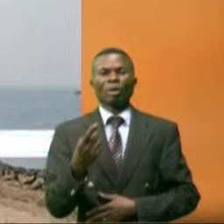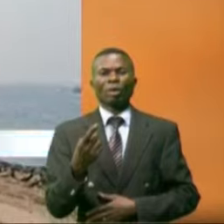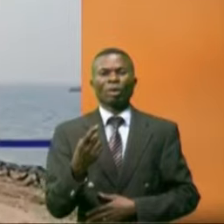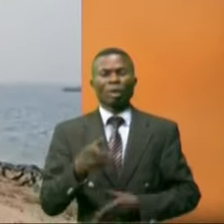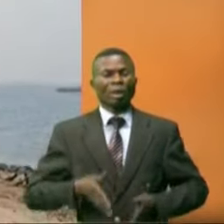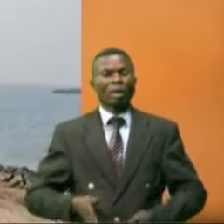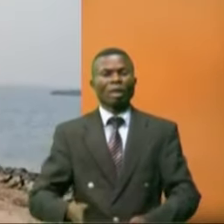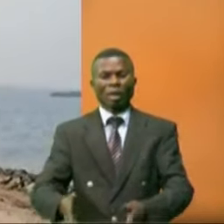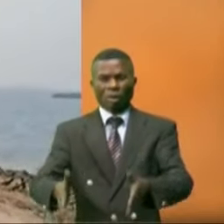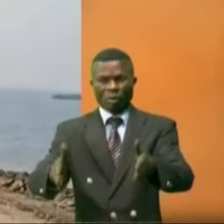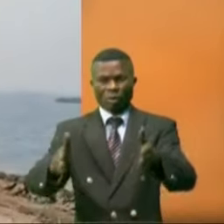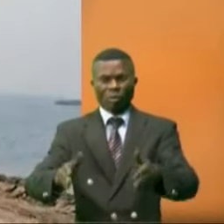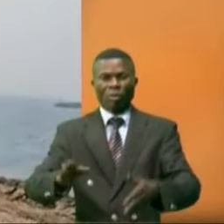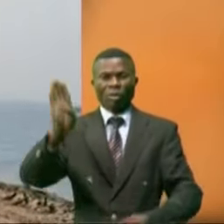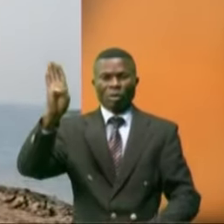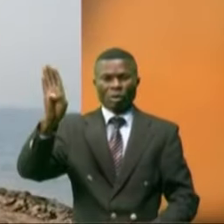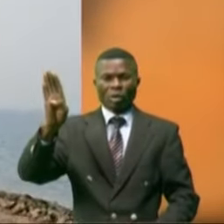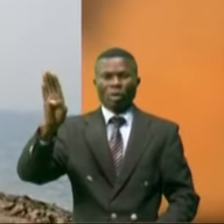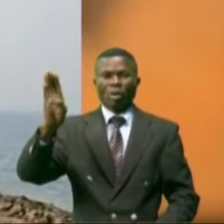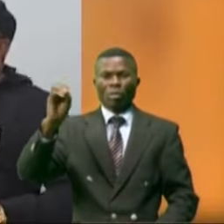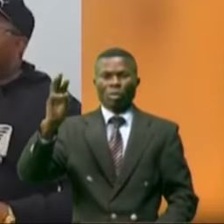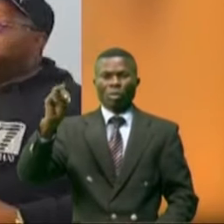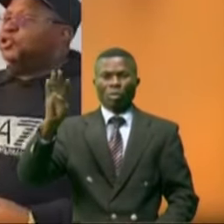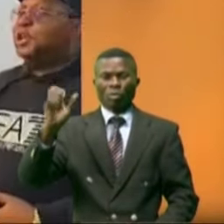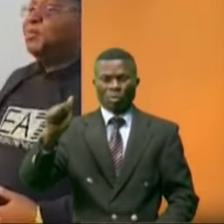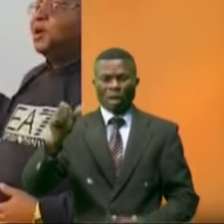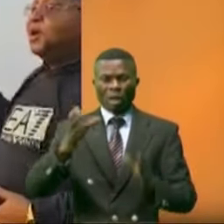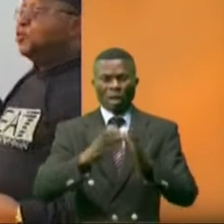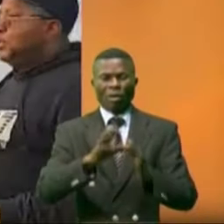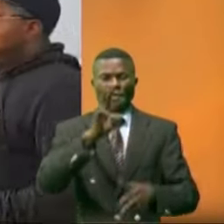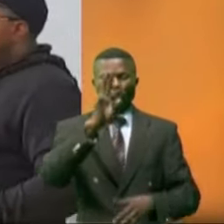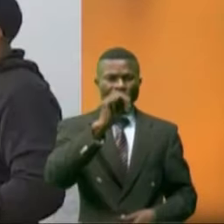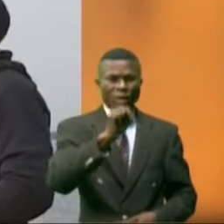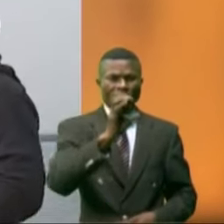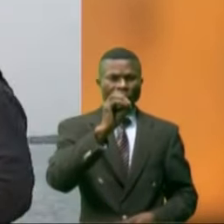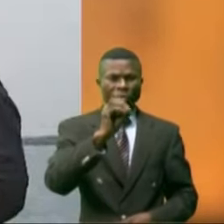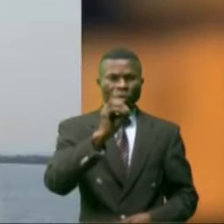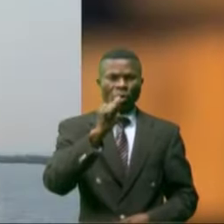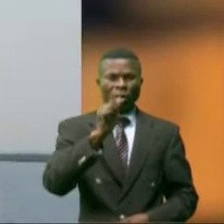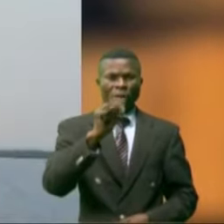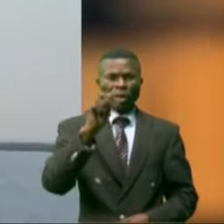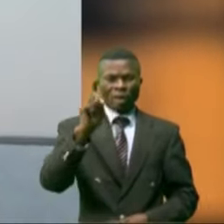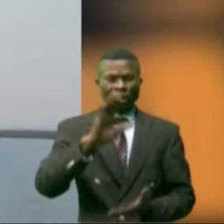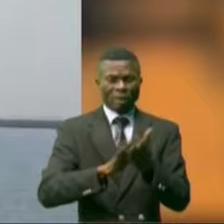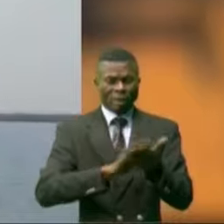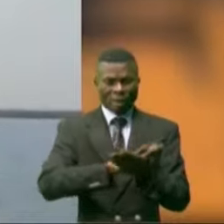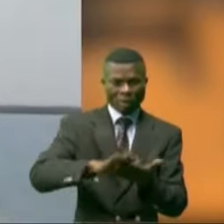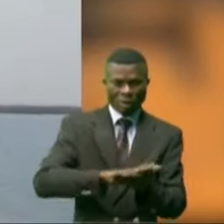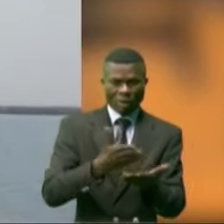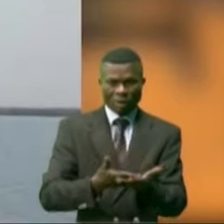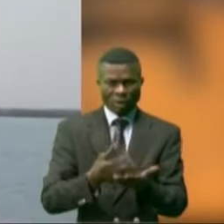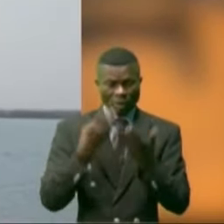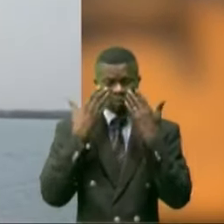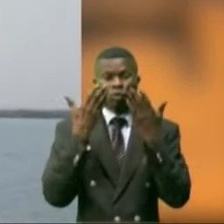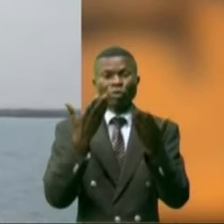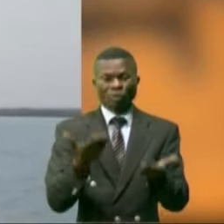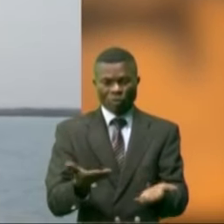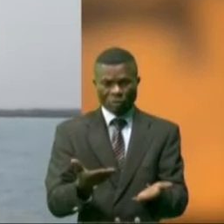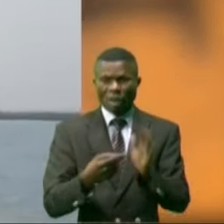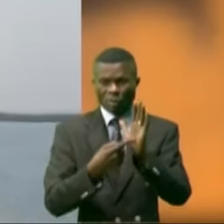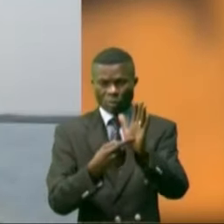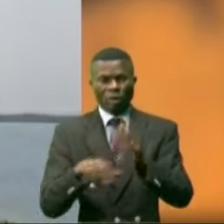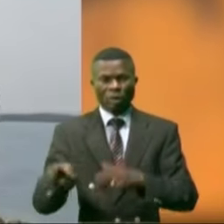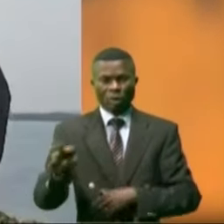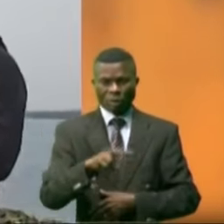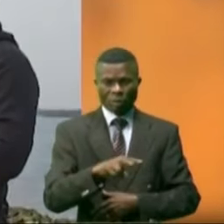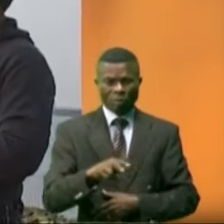route Koma-Moanda est asphaltée. Et non seulement que la route est asphaltée, vous avez vu l'envergure